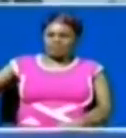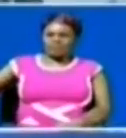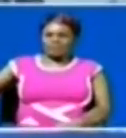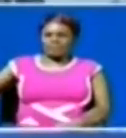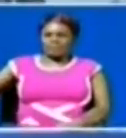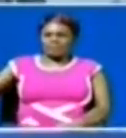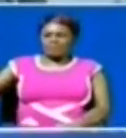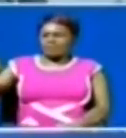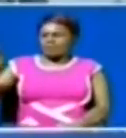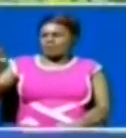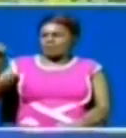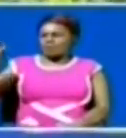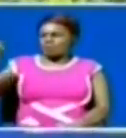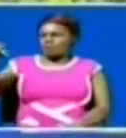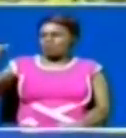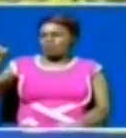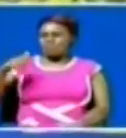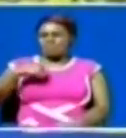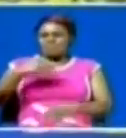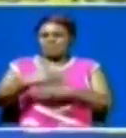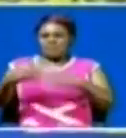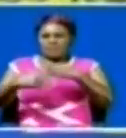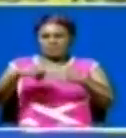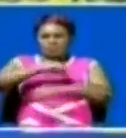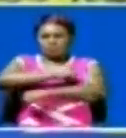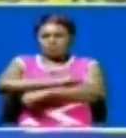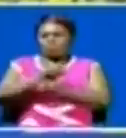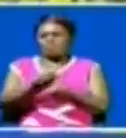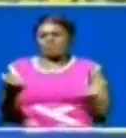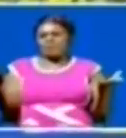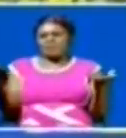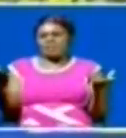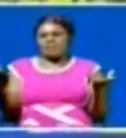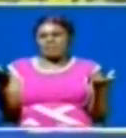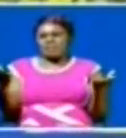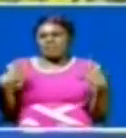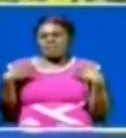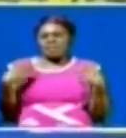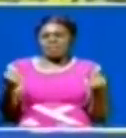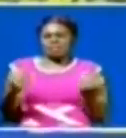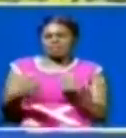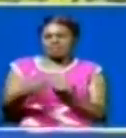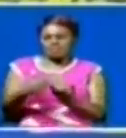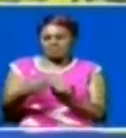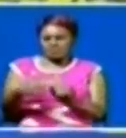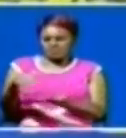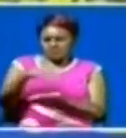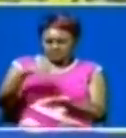ya Rongai nilijenga mashule nyingi, nilijenga health centers,